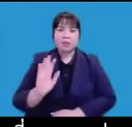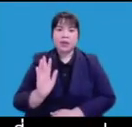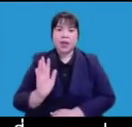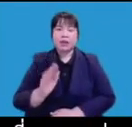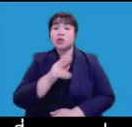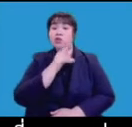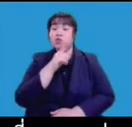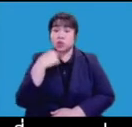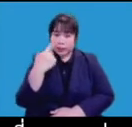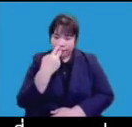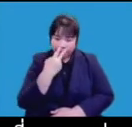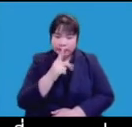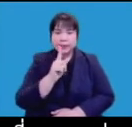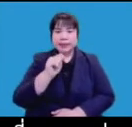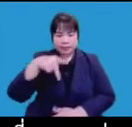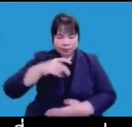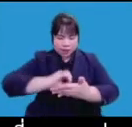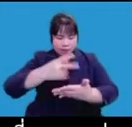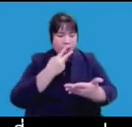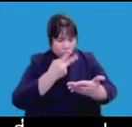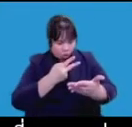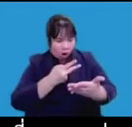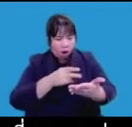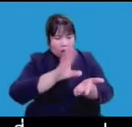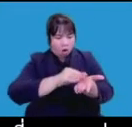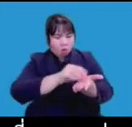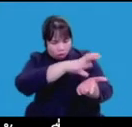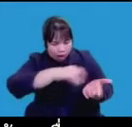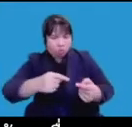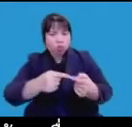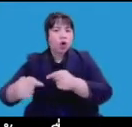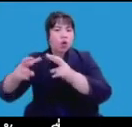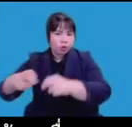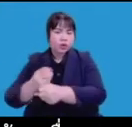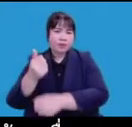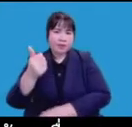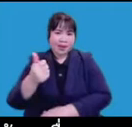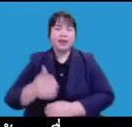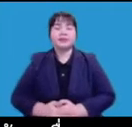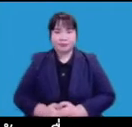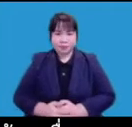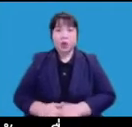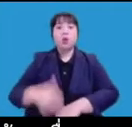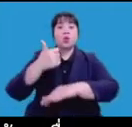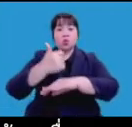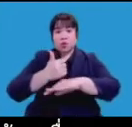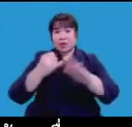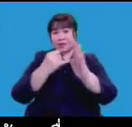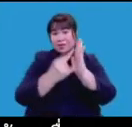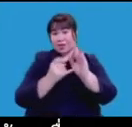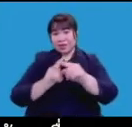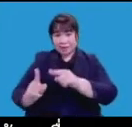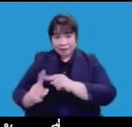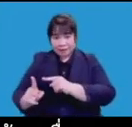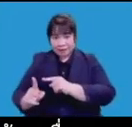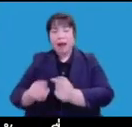ไม่ต้องผ่านนั้นคือใครก็ตามสามารถเข้ามาดูระบบแล้วสามารถดูดข้อมูลเนี่ยไปวิเคราะห์ต่อได้นะครับส่วนท่านผู้ว่านะครับท่านหน่วยงานเกี่ยวข้องในระดับพื้